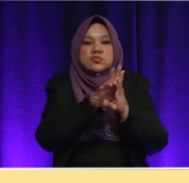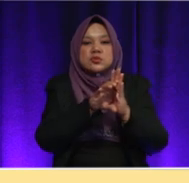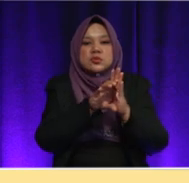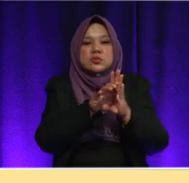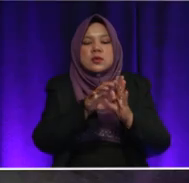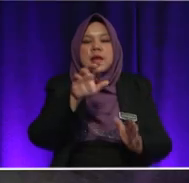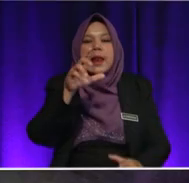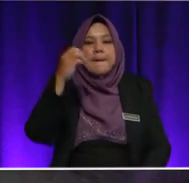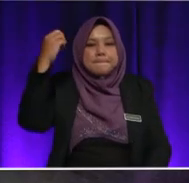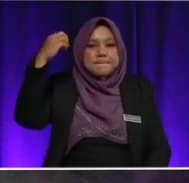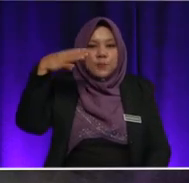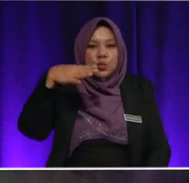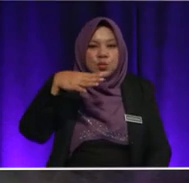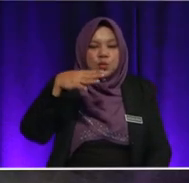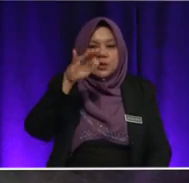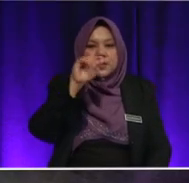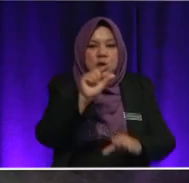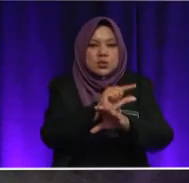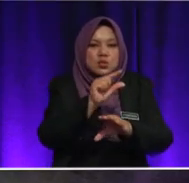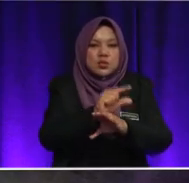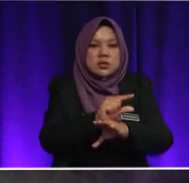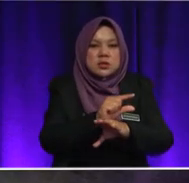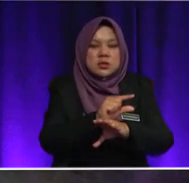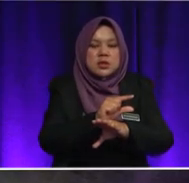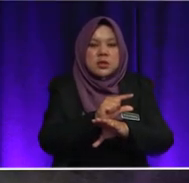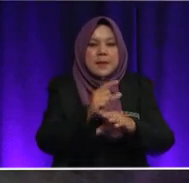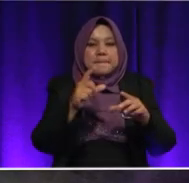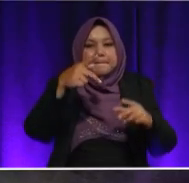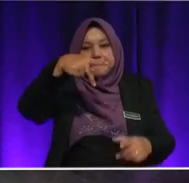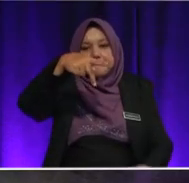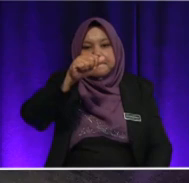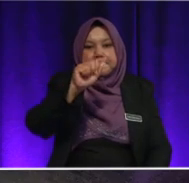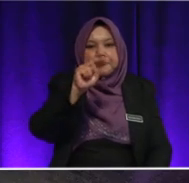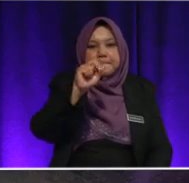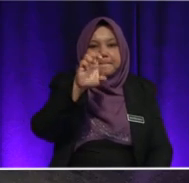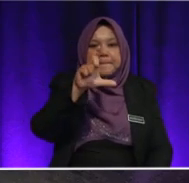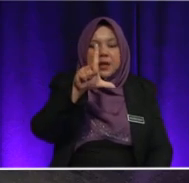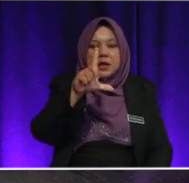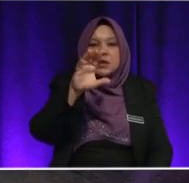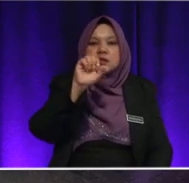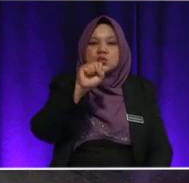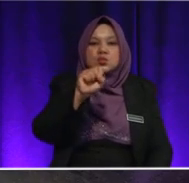lampu yang menggunakan panel surya makanan wanita